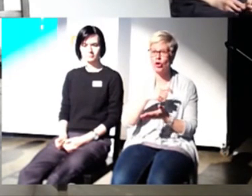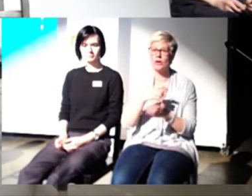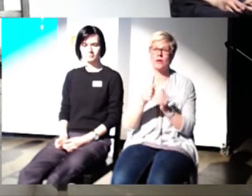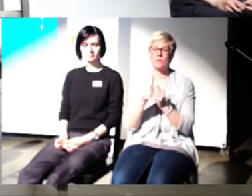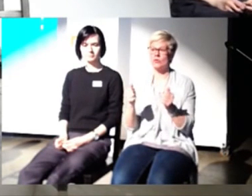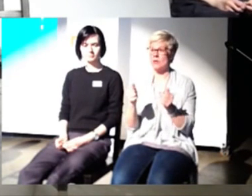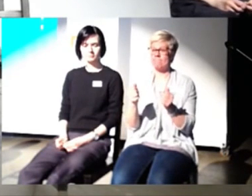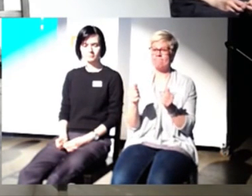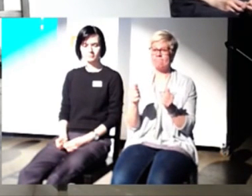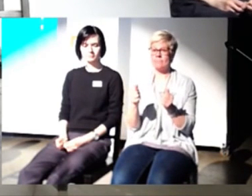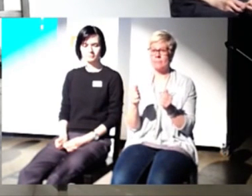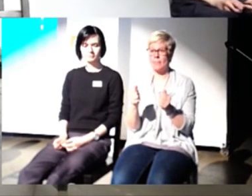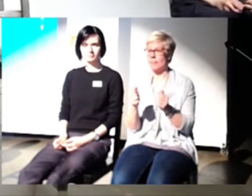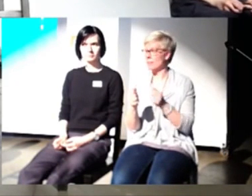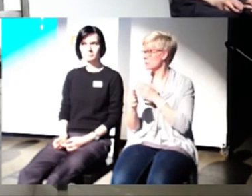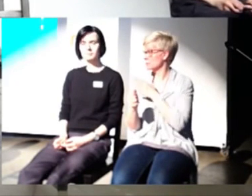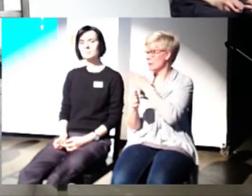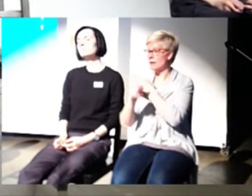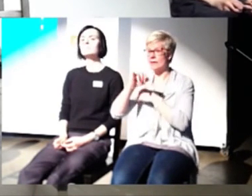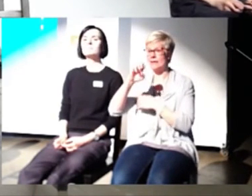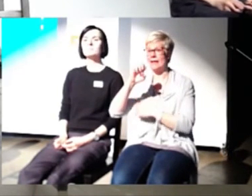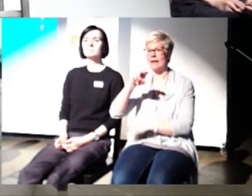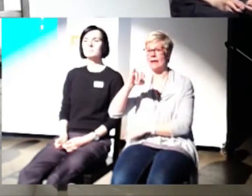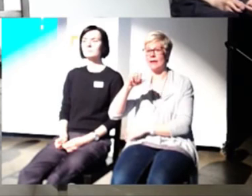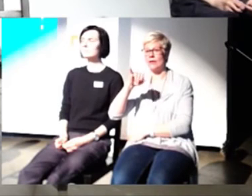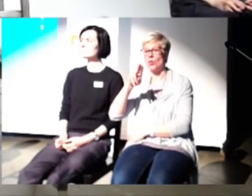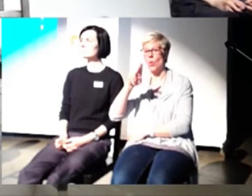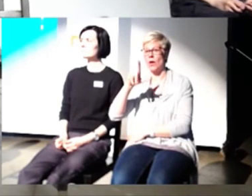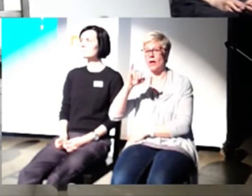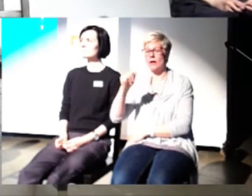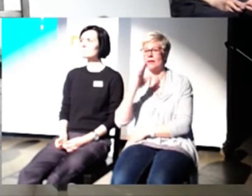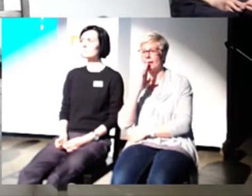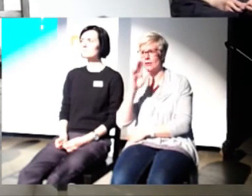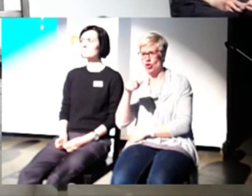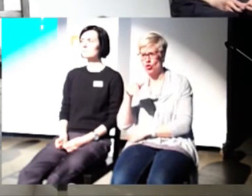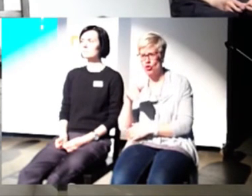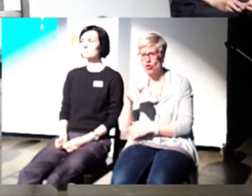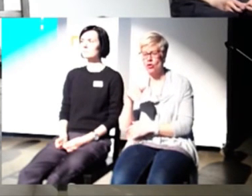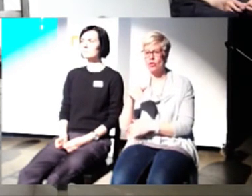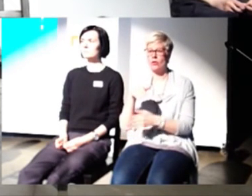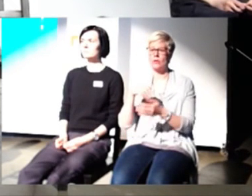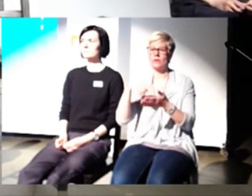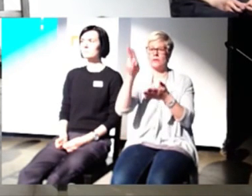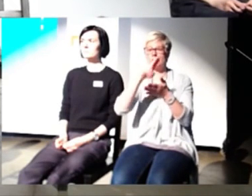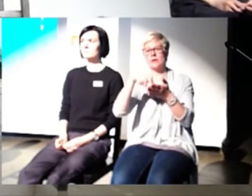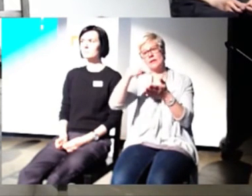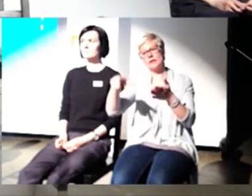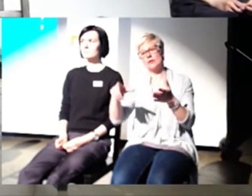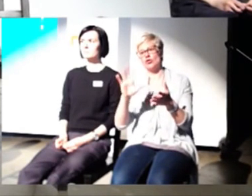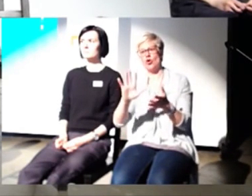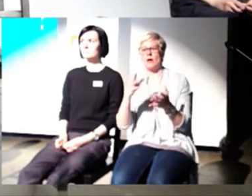olla tosi makea. Mun mielestä säkin olet Jenni Julia siitä puhunut, että semmoisilla taiteilijoiden yhteistyökuvioilla voisi